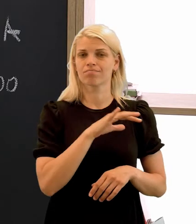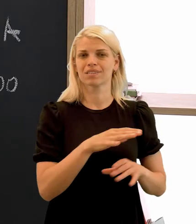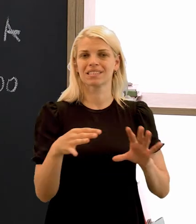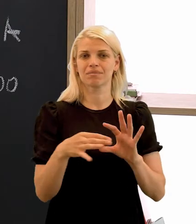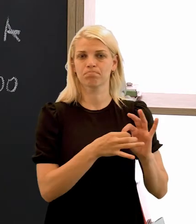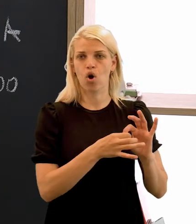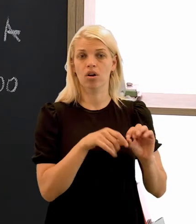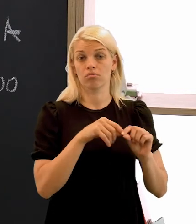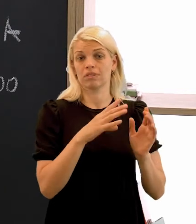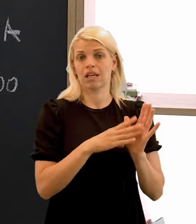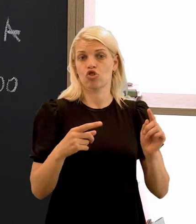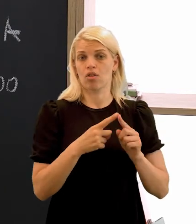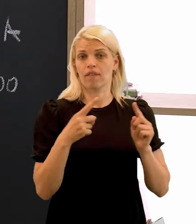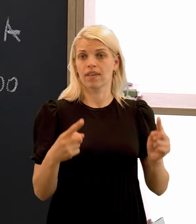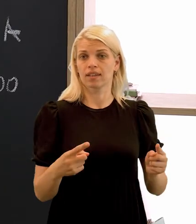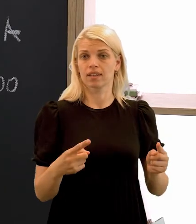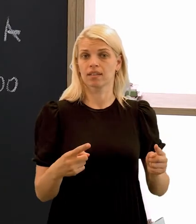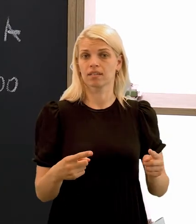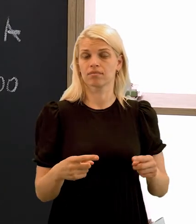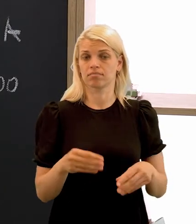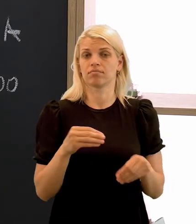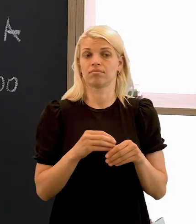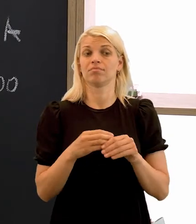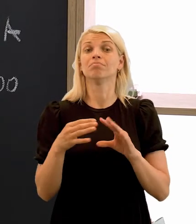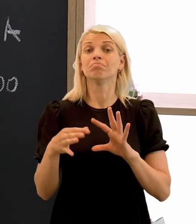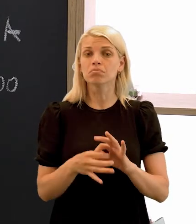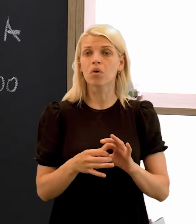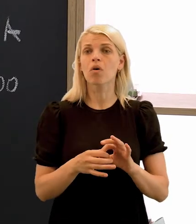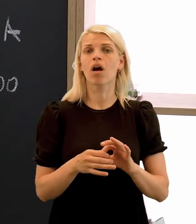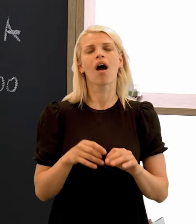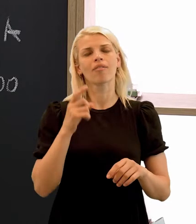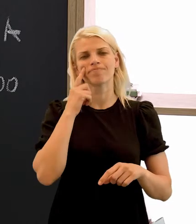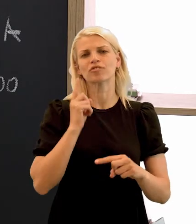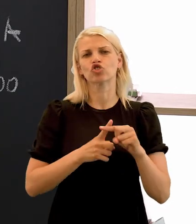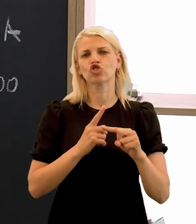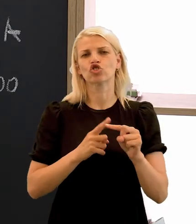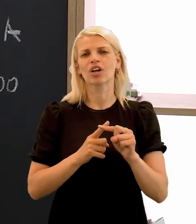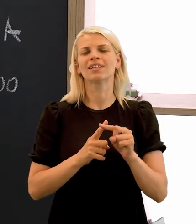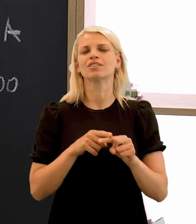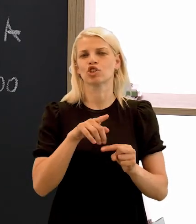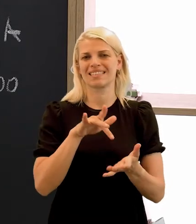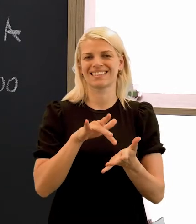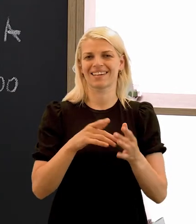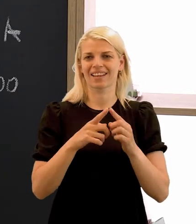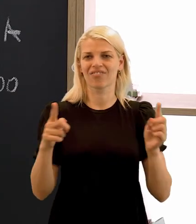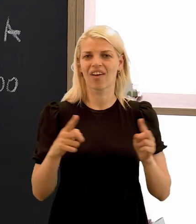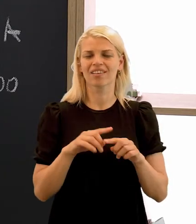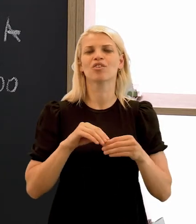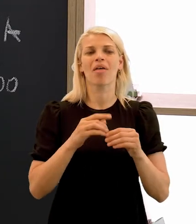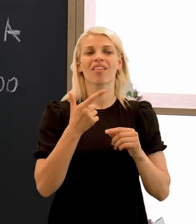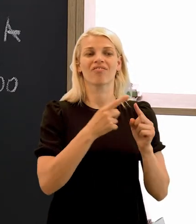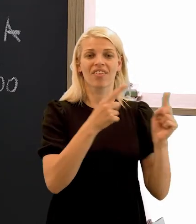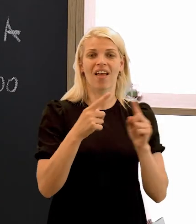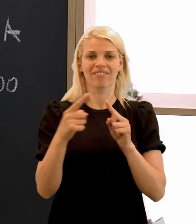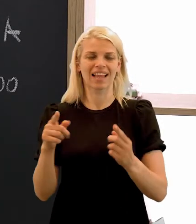nachádza na začiatku vety. Čiže spojku môžem mať, najčastejšie je v strede vety. Ak spája dve